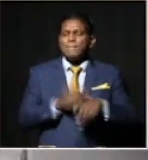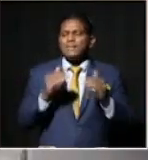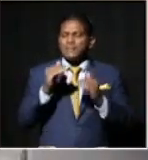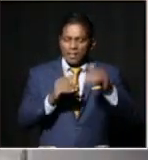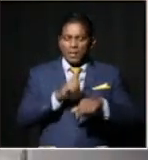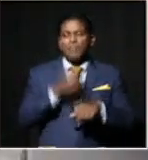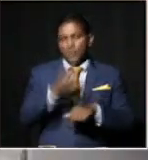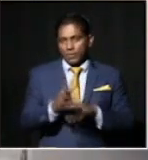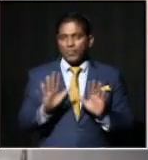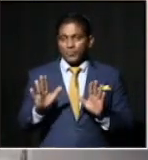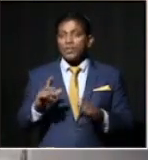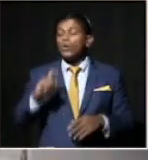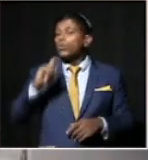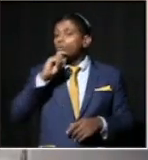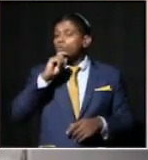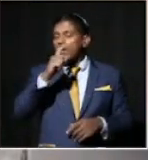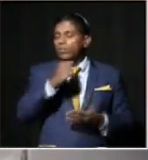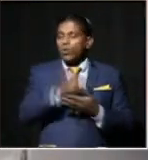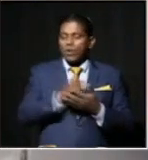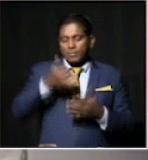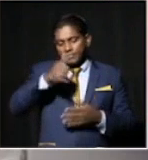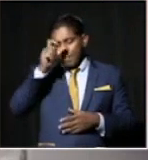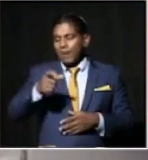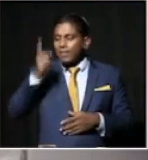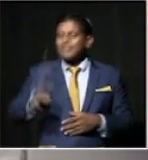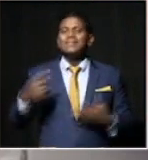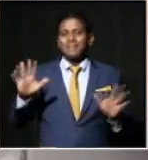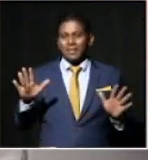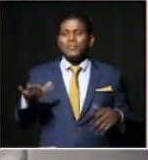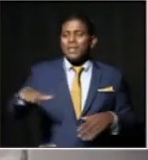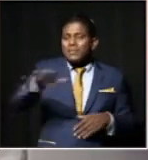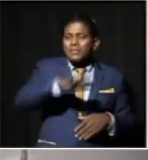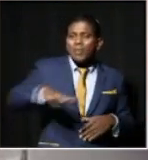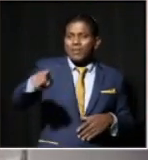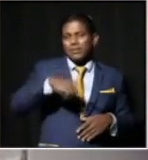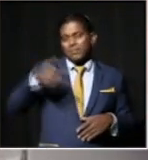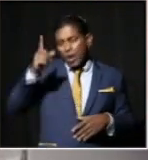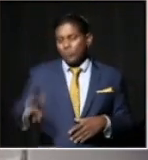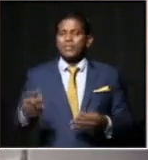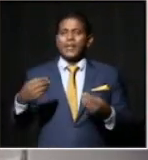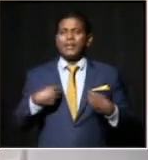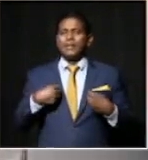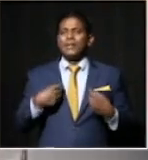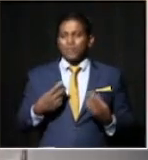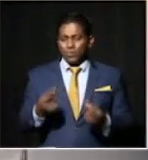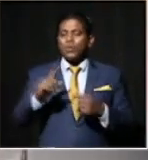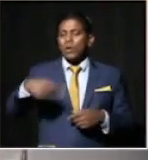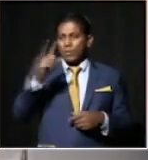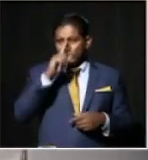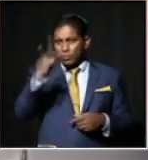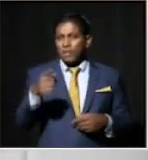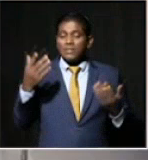මේ සියල්ල ගැනම විග්‍රහ කරලා තීන්දුවක් දීලා ඉවරයි දැන් මේ සභාවට දෙන්නේ මේක අනුමත කරන්න මේ සියල්ලම අපි එන සතිය වෙනකොට